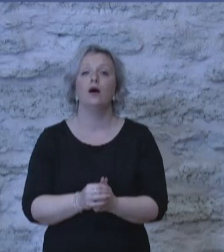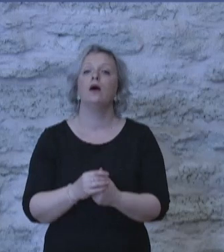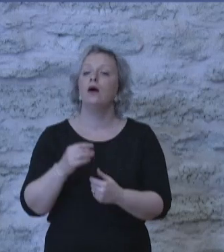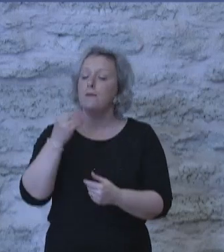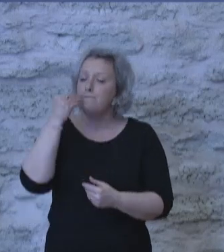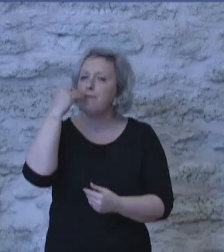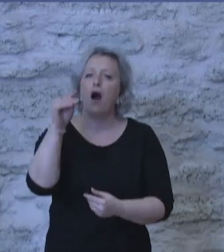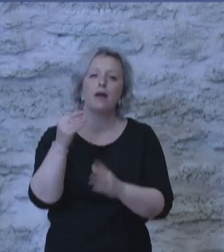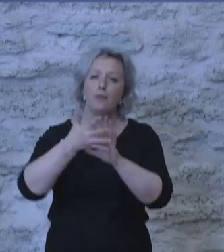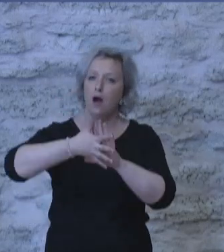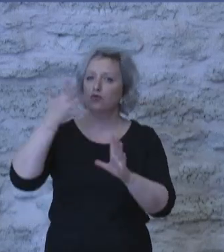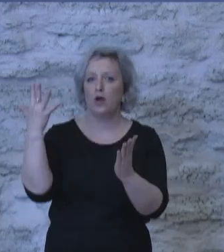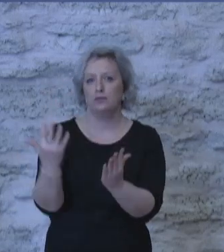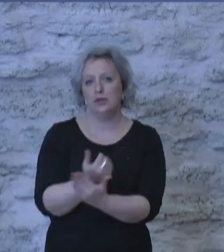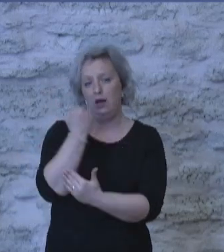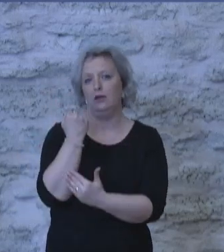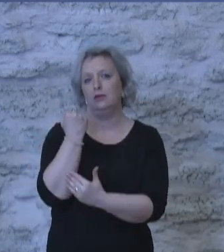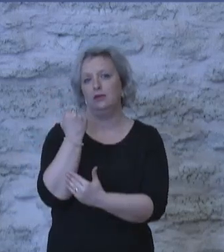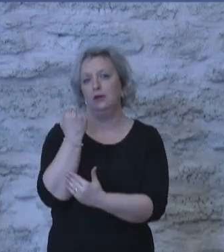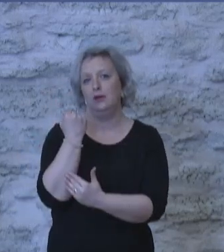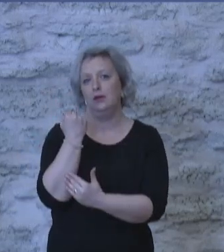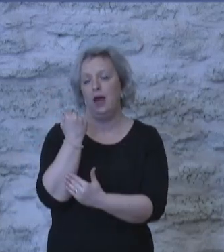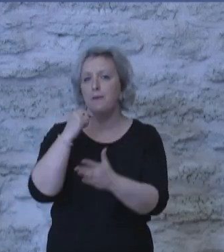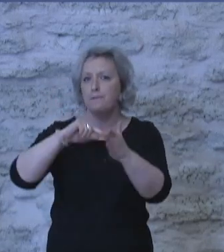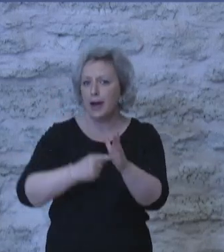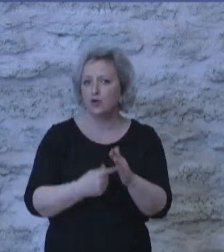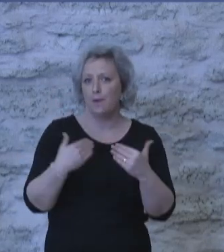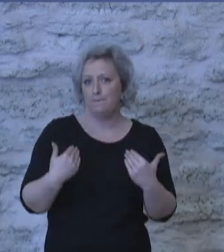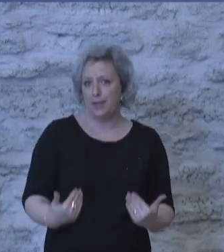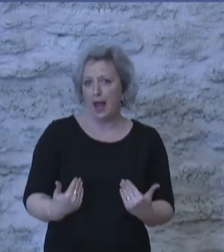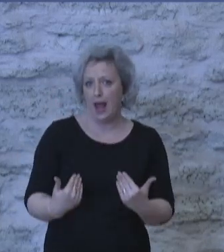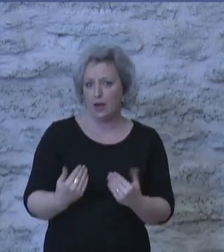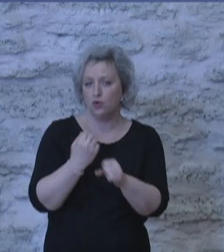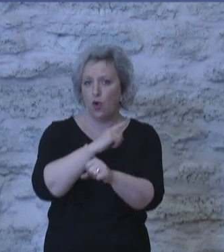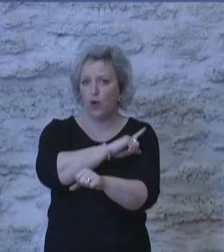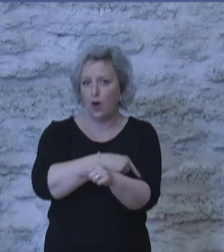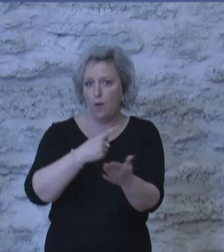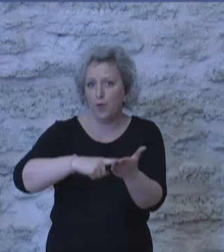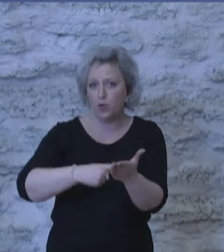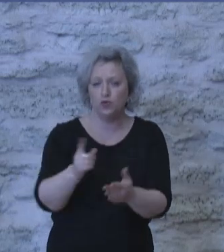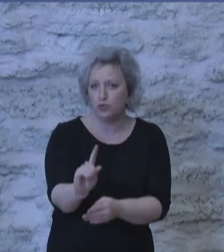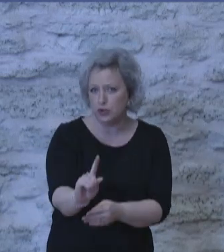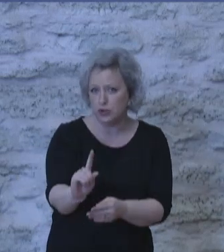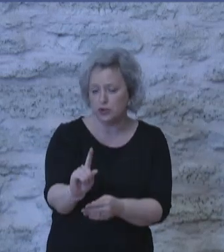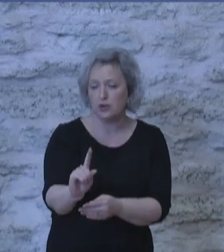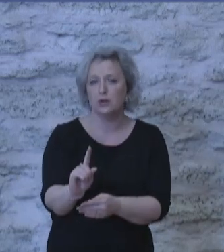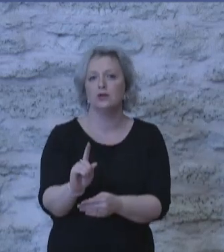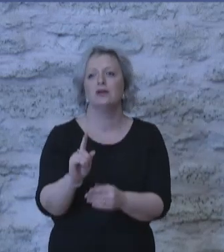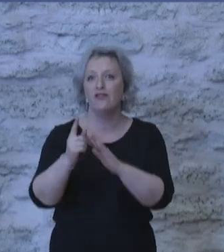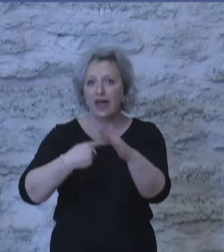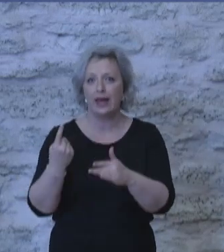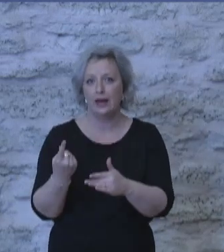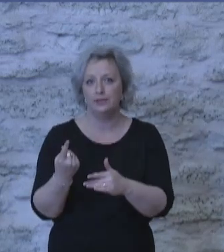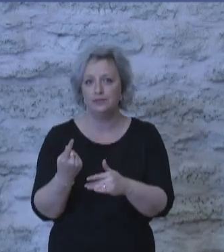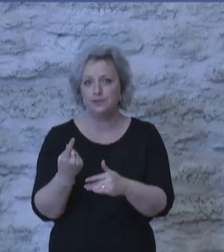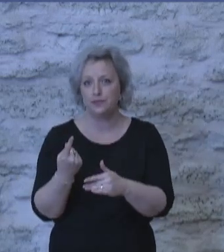palju parema aru saamise sellest, mis on põhjustanud praegu tööjõu puuduse. Ja veel,